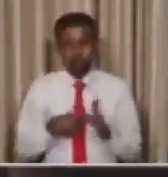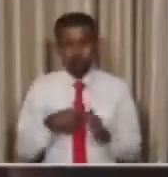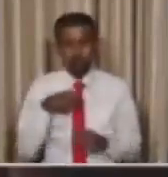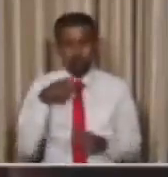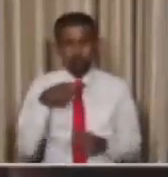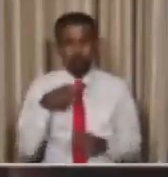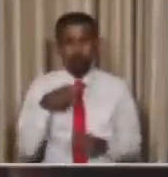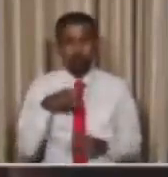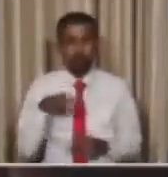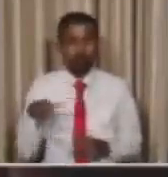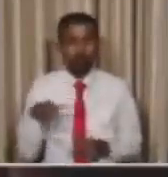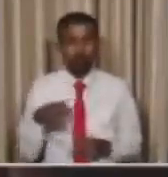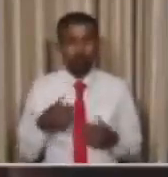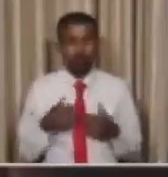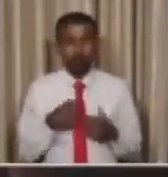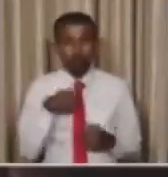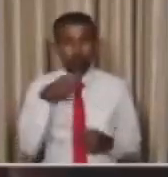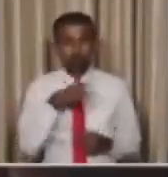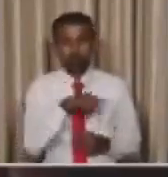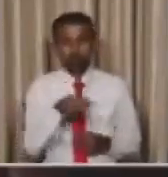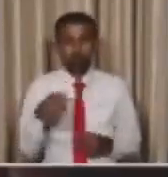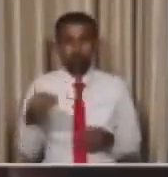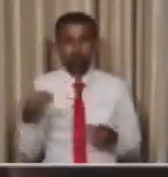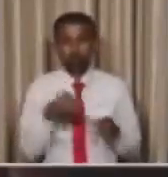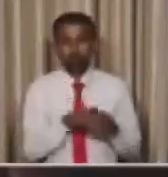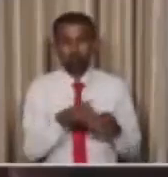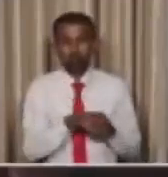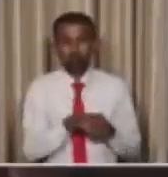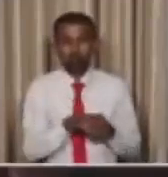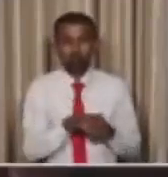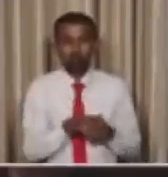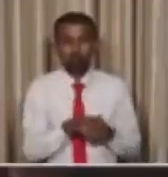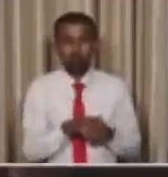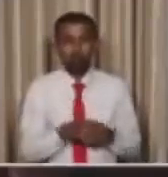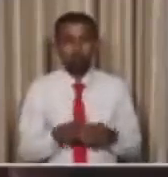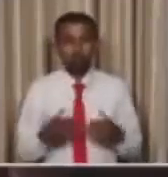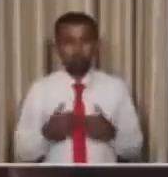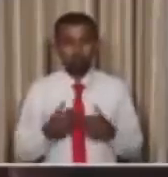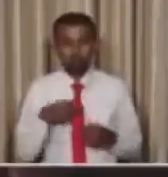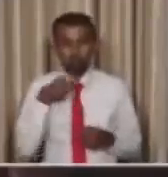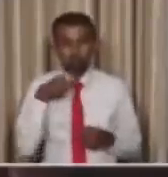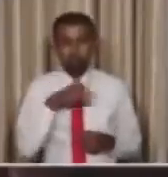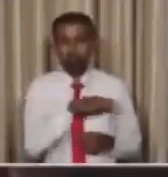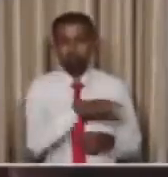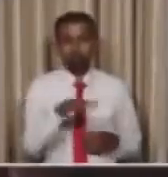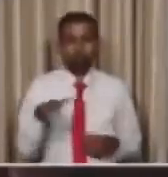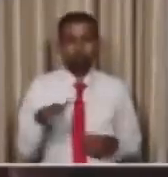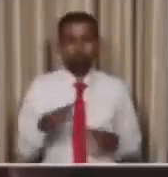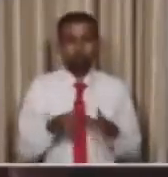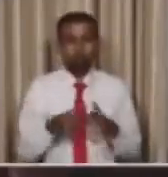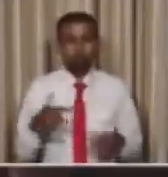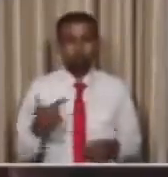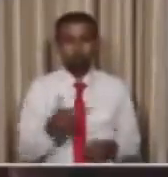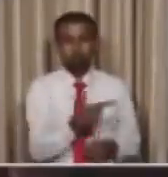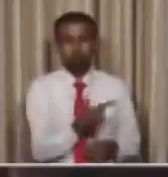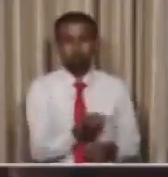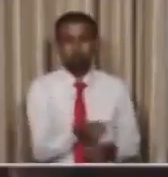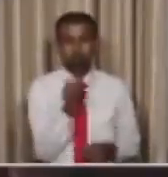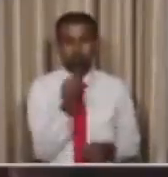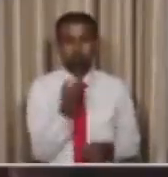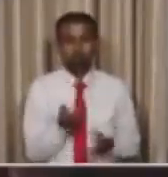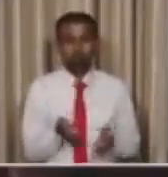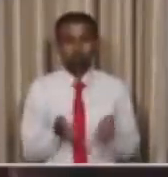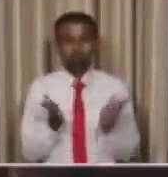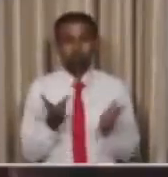කරේ තිබෙන අපේ මුහුදු සීමාවට ඇතුළත් වෙන ඇතුළට ඇවිල්ලා අපේ මේ මුහුදු සීනාවේ තියෙන බාලු ටික අල්ලන් යනවා ඉන්දියානු